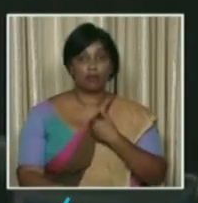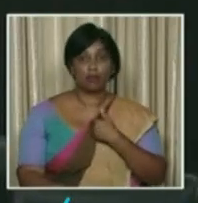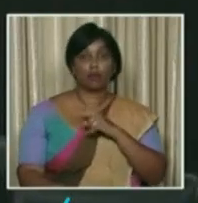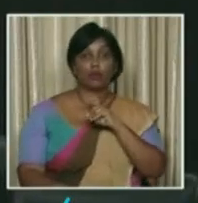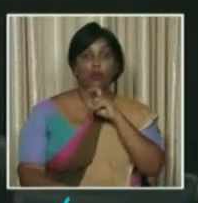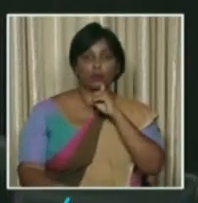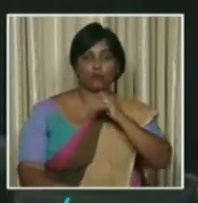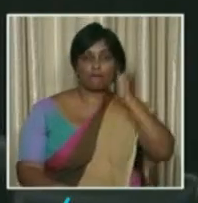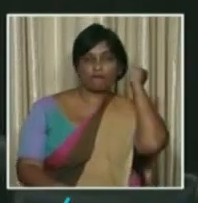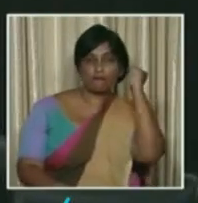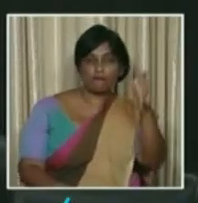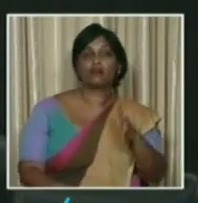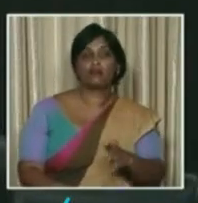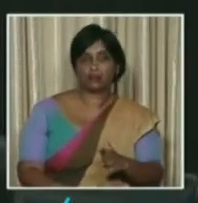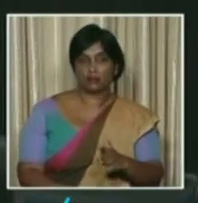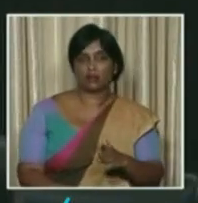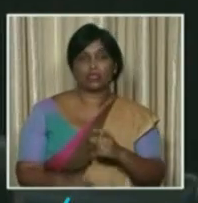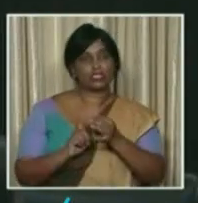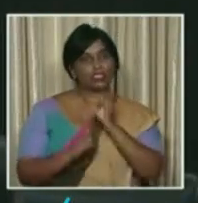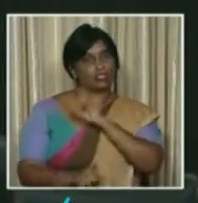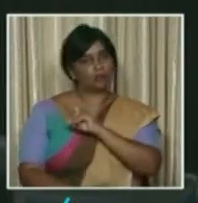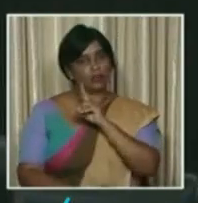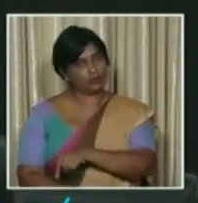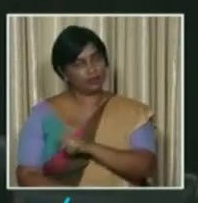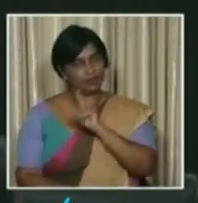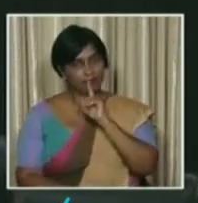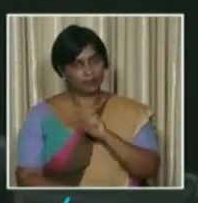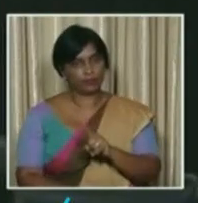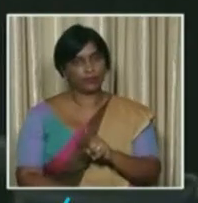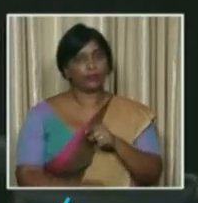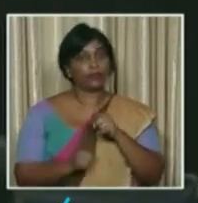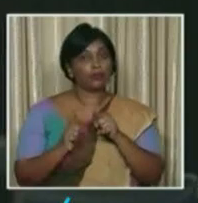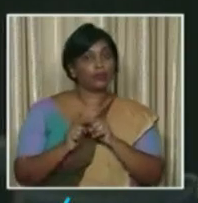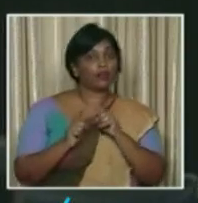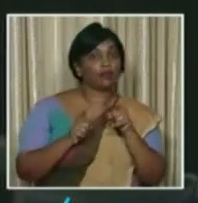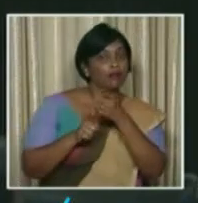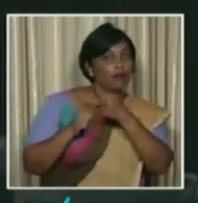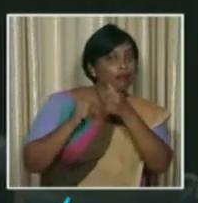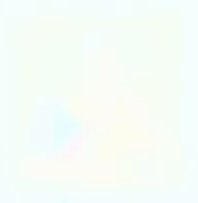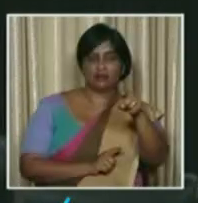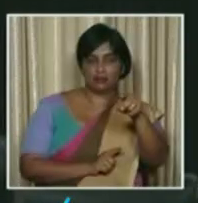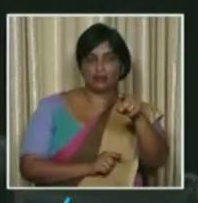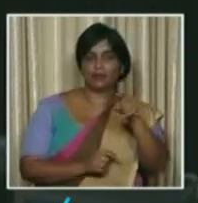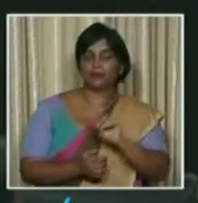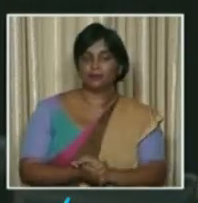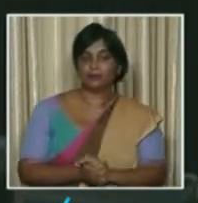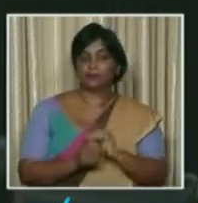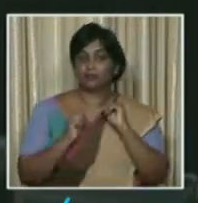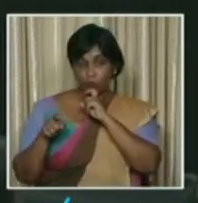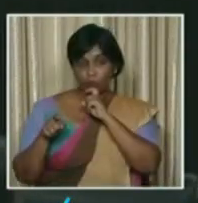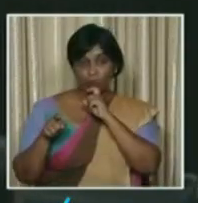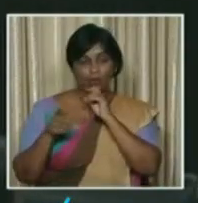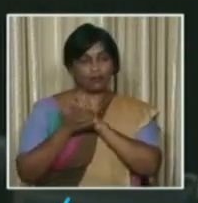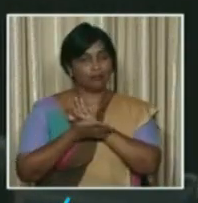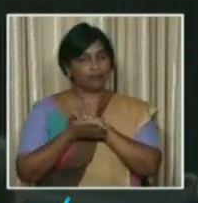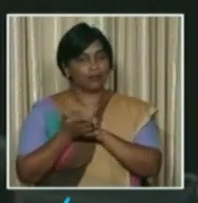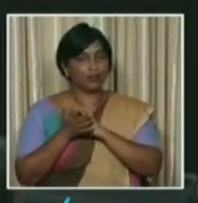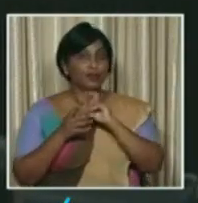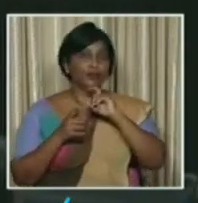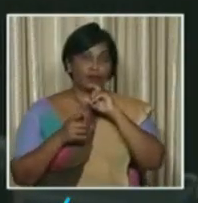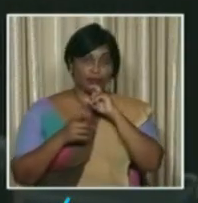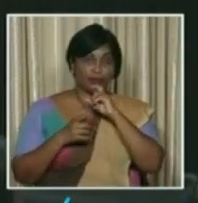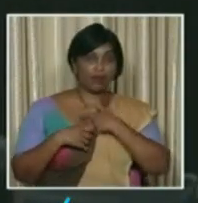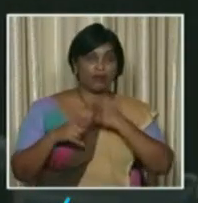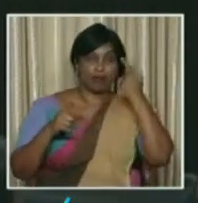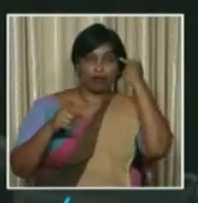අධිකරණයට අපහාසයක් කරන්න හැදුවයි කියලා ජනාධිපතිතුමා මෙතන ඇවිල්ලා. එතනින්ම ටීම් එකක් යවනවා දමුල්ලට. මොකද මේ පැත්තෙන් ඉන්නවා අධිකරණයට මං